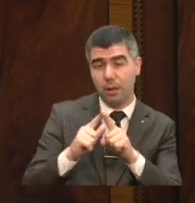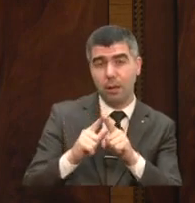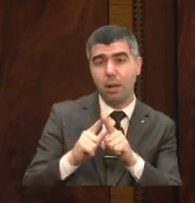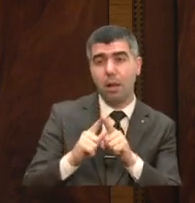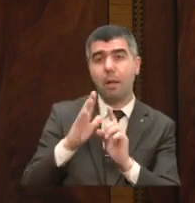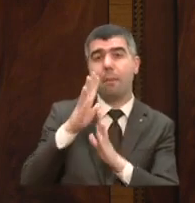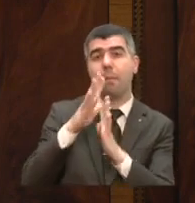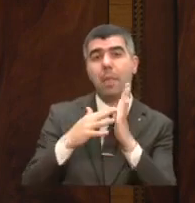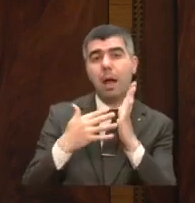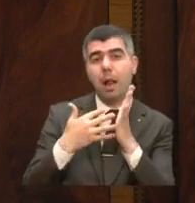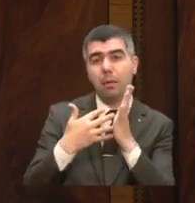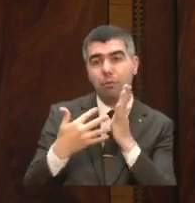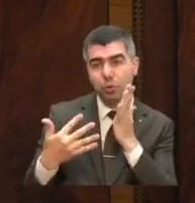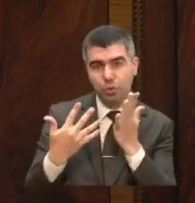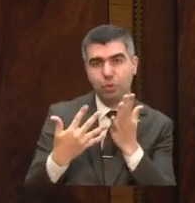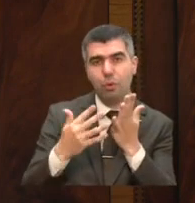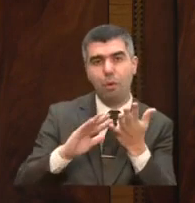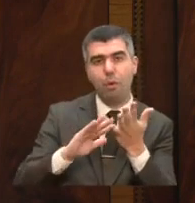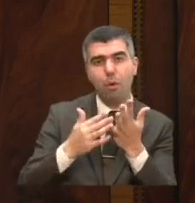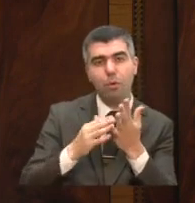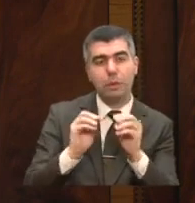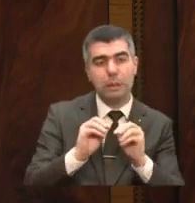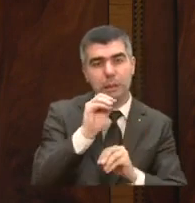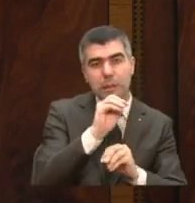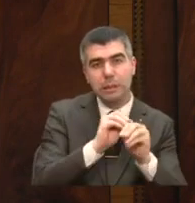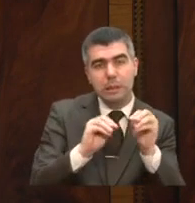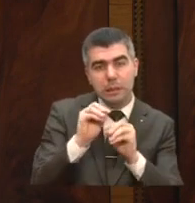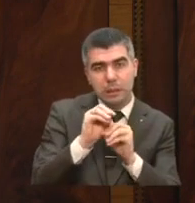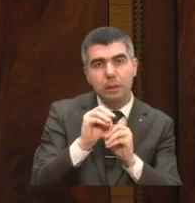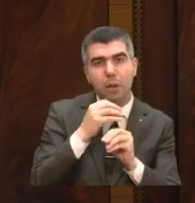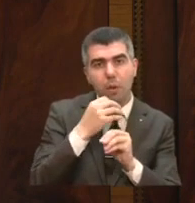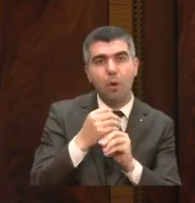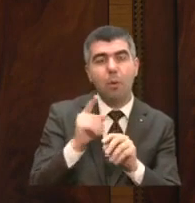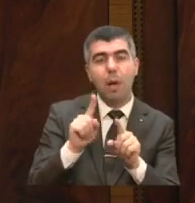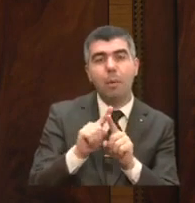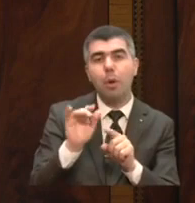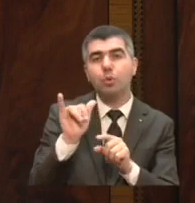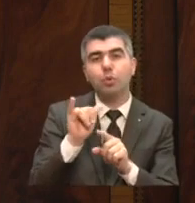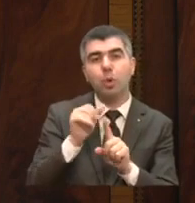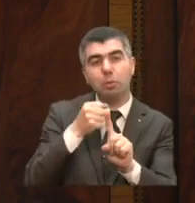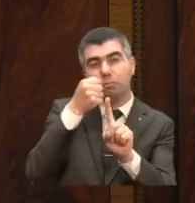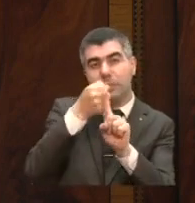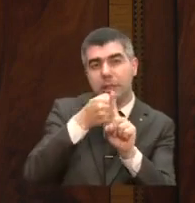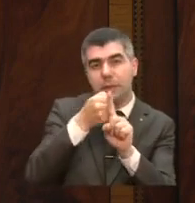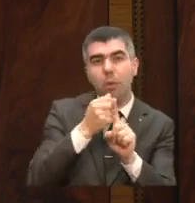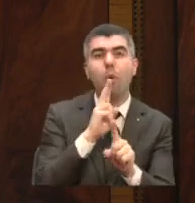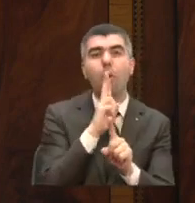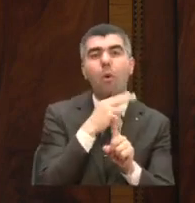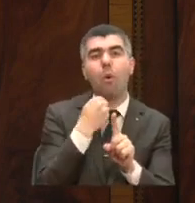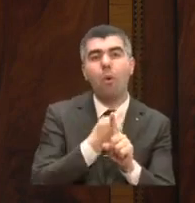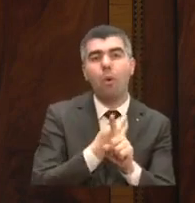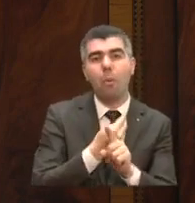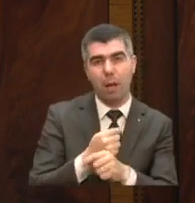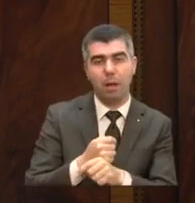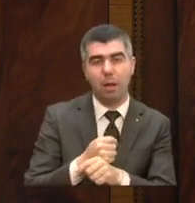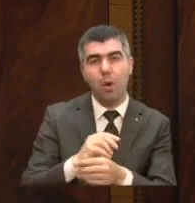البرامج الآن نسطرها، لأنه التوجه اللي عند الحكومة واللي خدت فيه قرار هو أن جميع